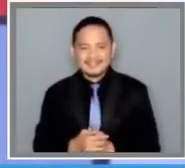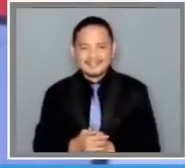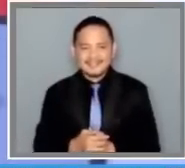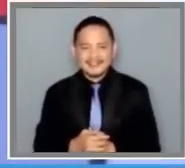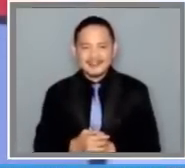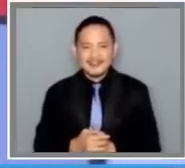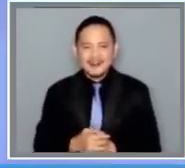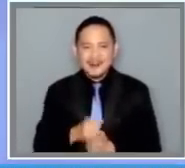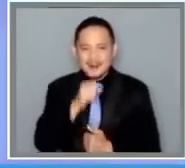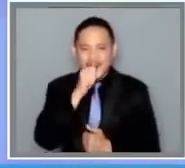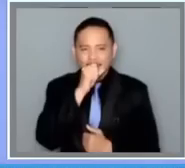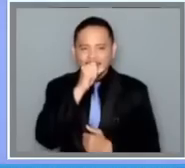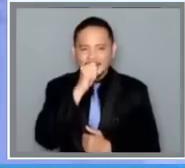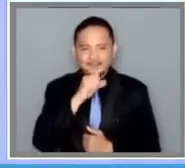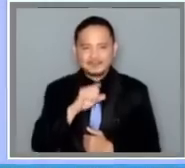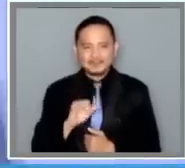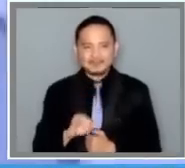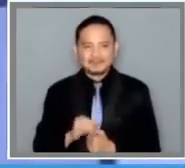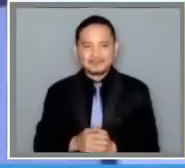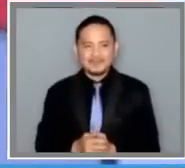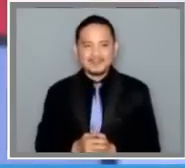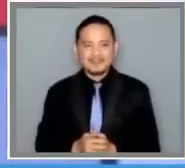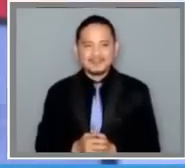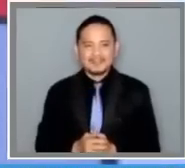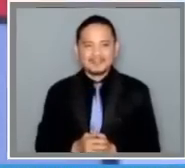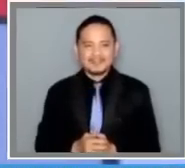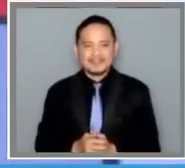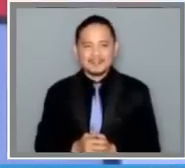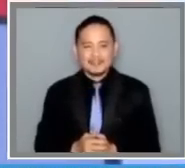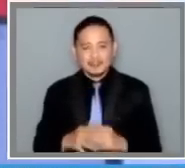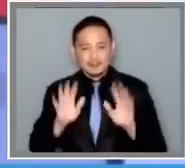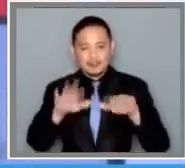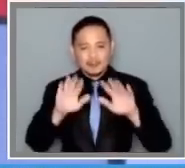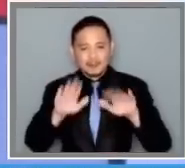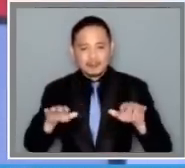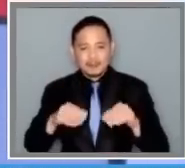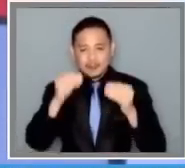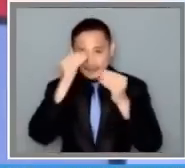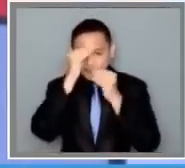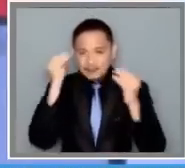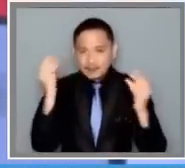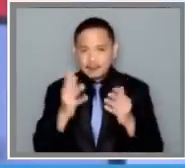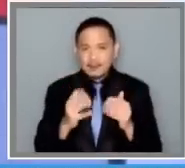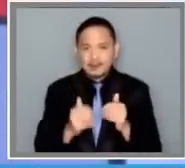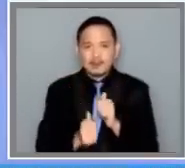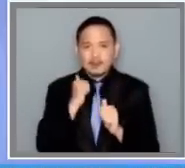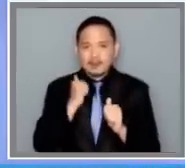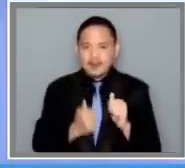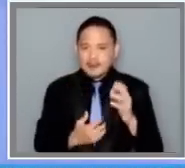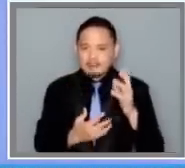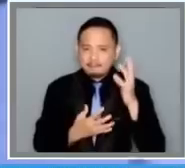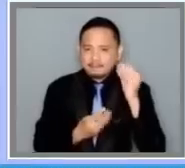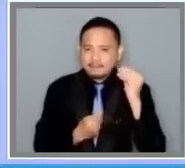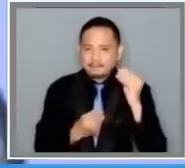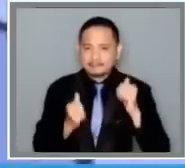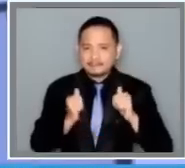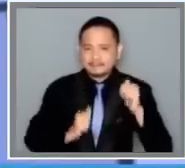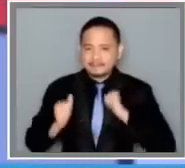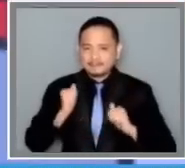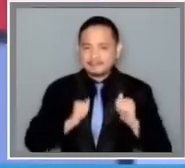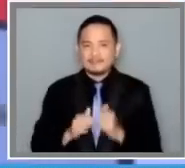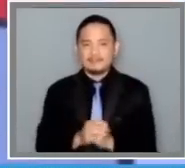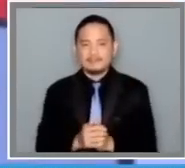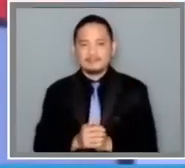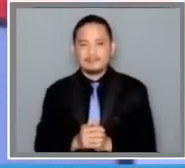sabi ko, mga mare at pare, ito na ang hottest at latest pinag-aaralan ni former beauty queen Maggie